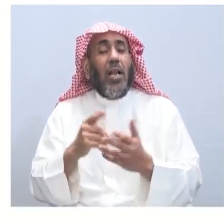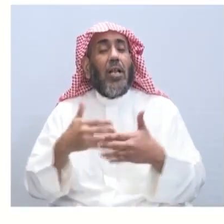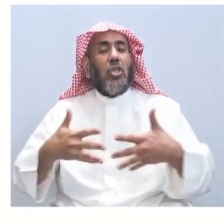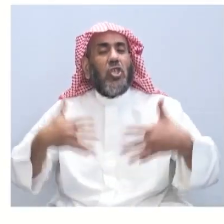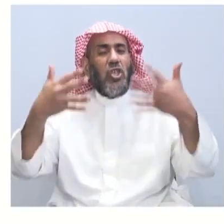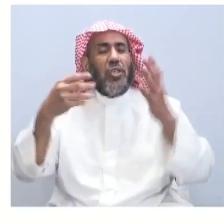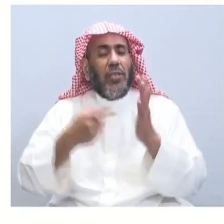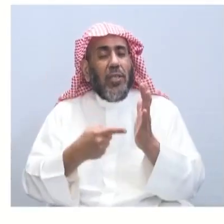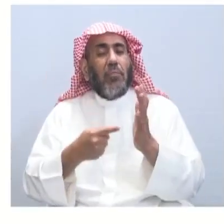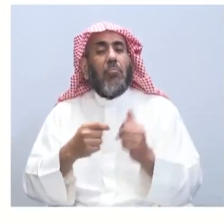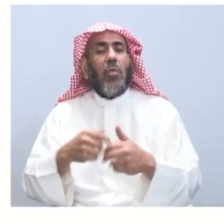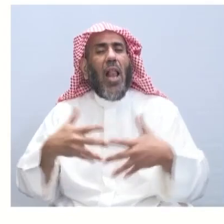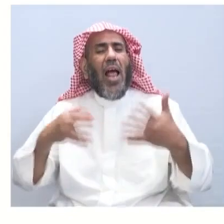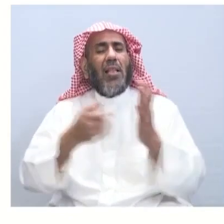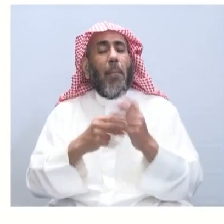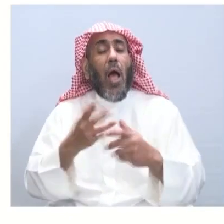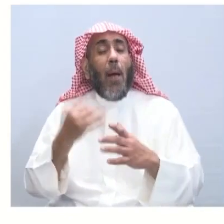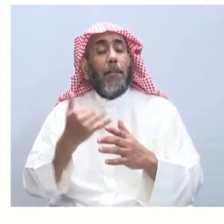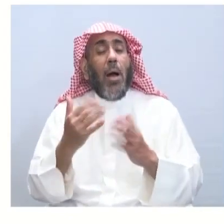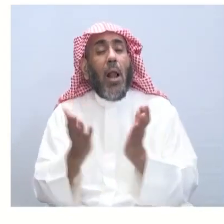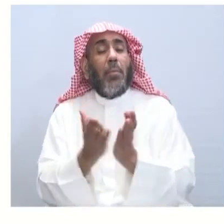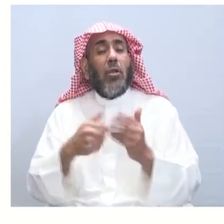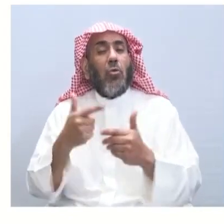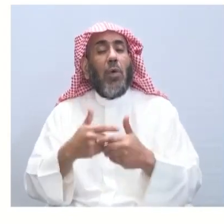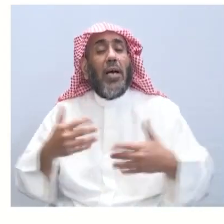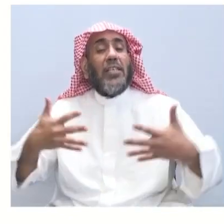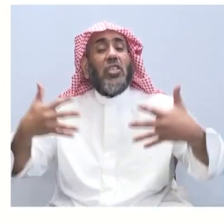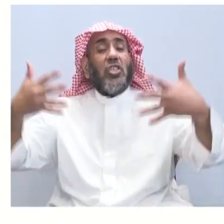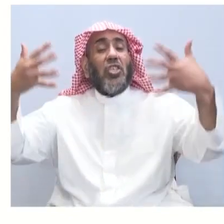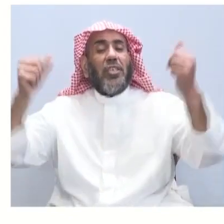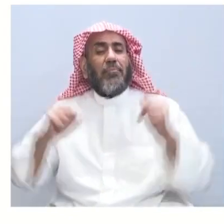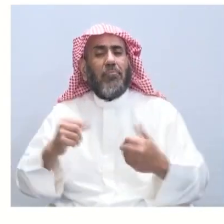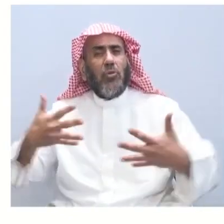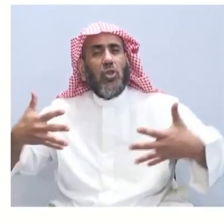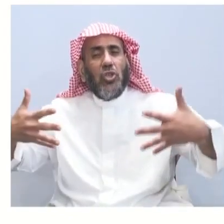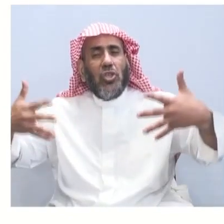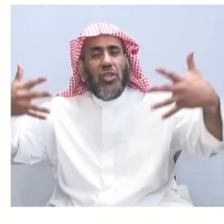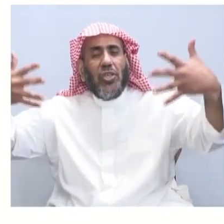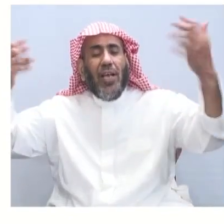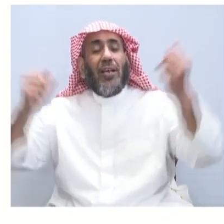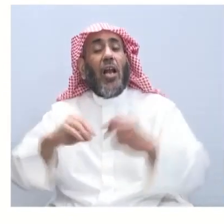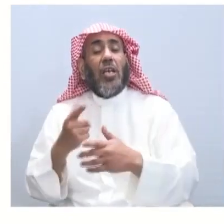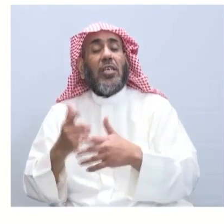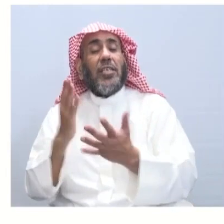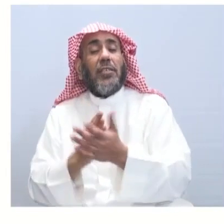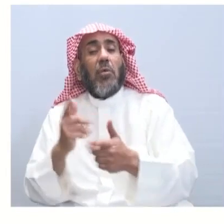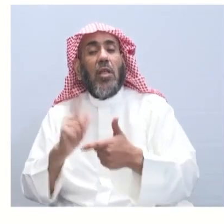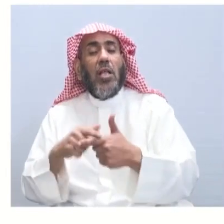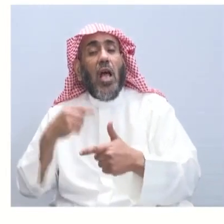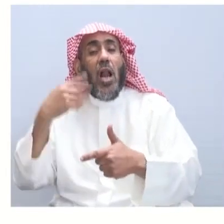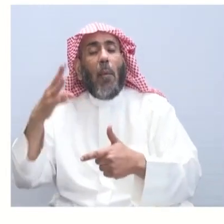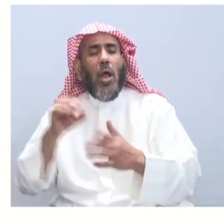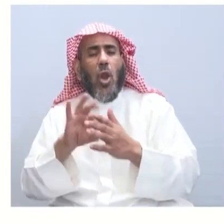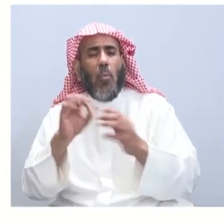الاول بدايه الادب ثم اهم المدارس ثم الشعر وعرفنا الشعر هذا القسم الثاني وهو رابعا طبعا